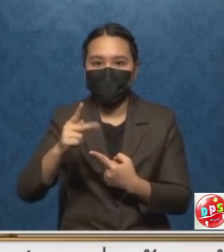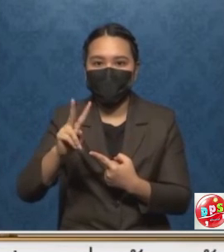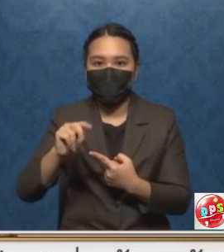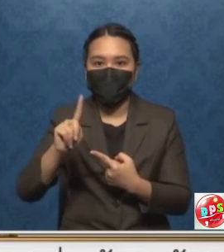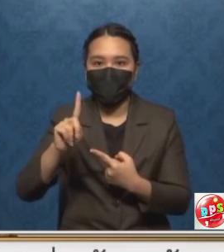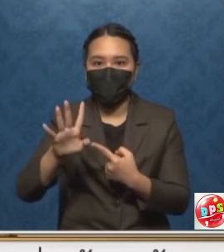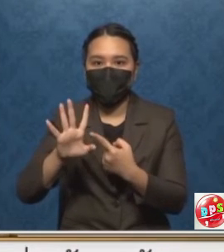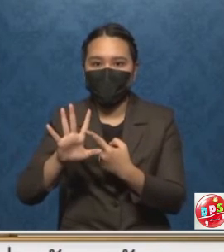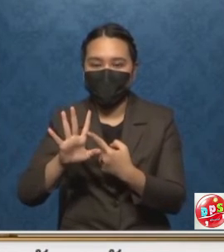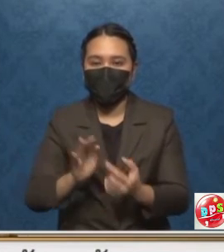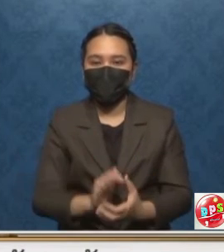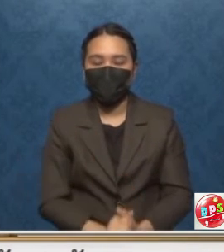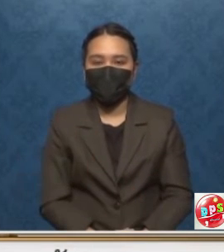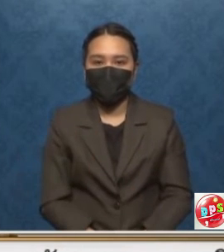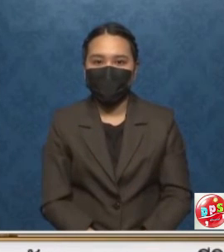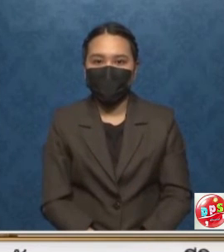ะภัยจิต22.